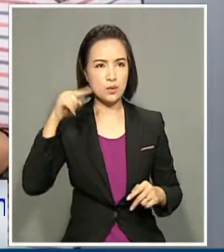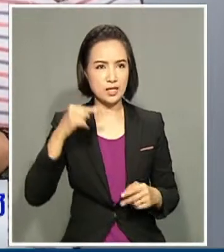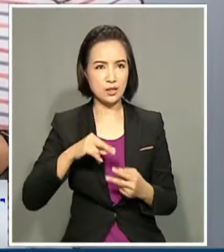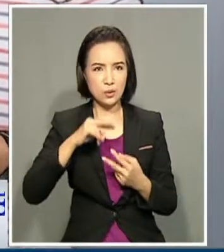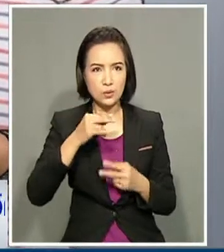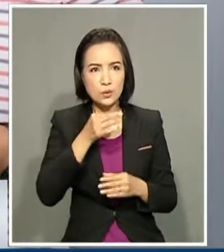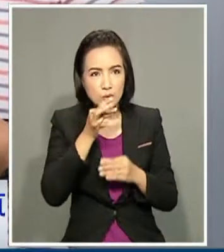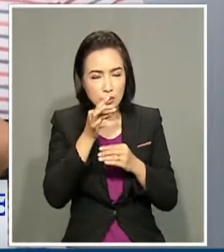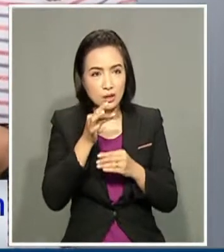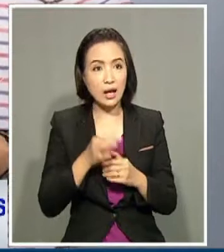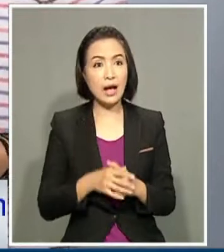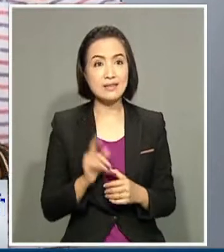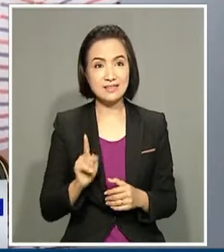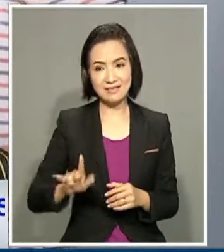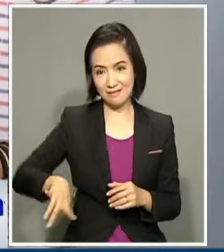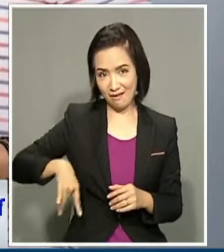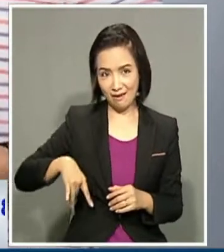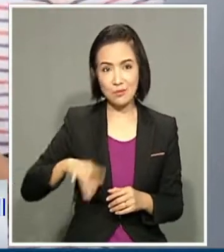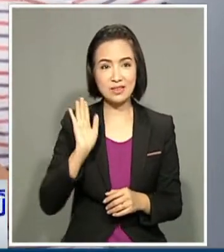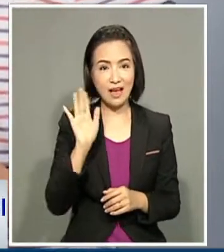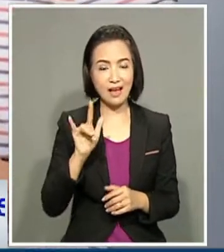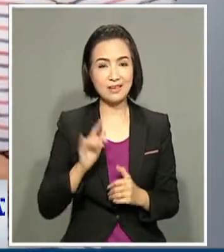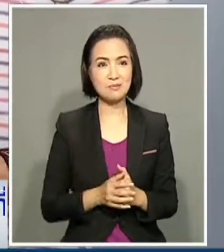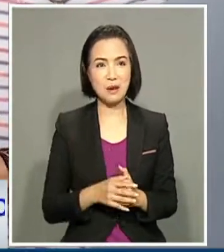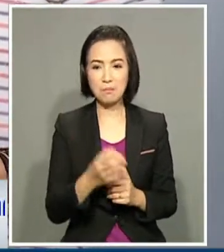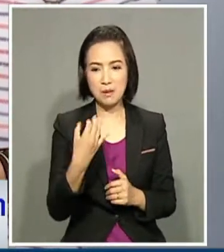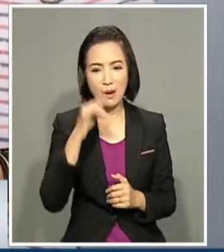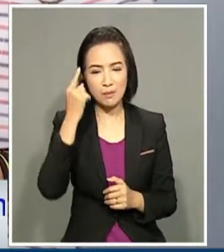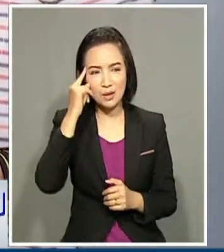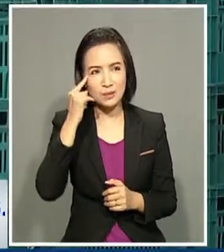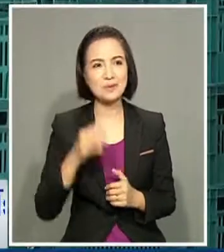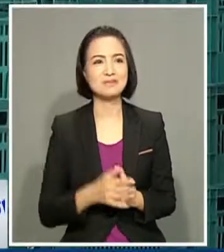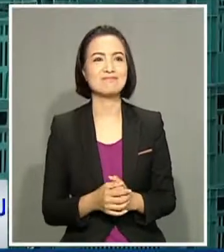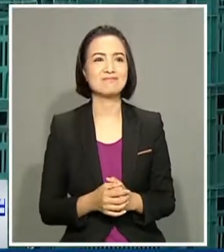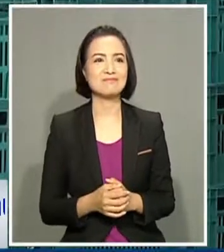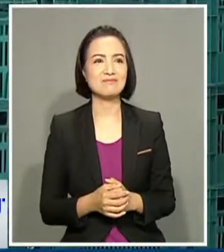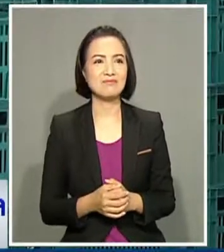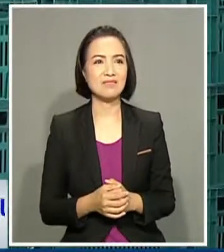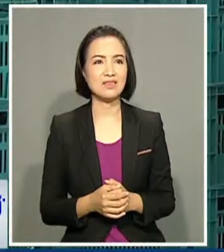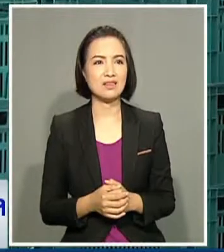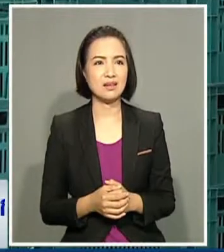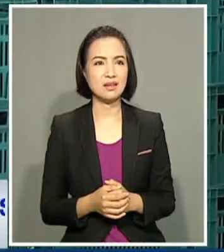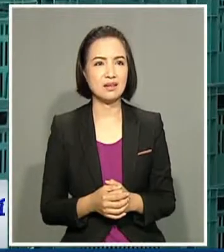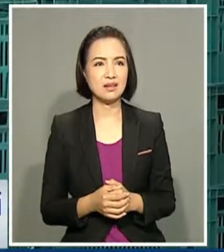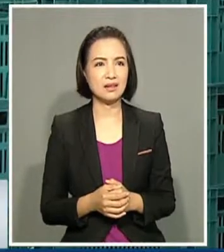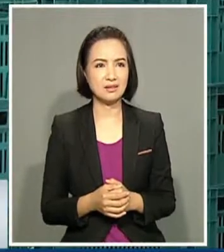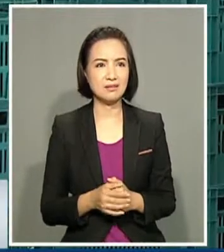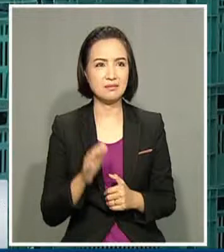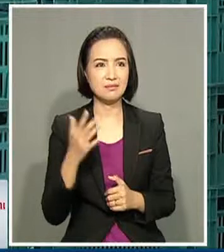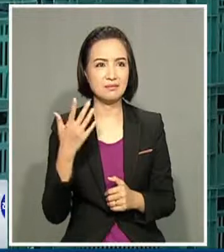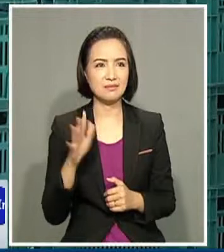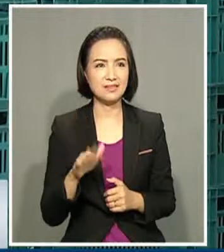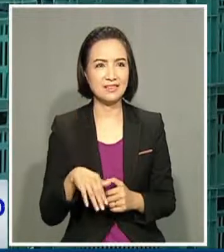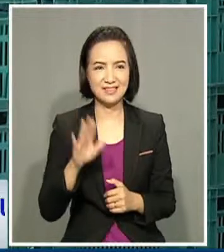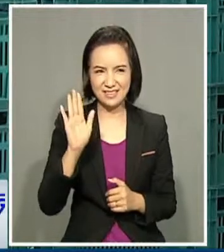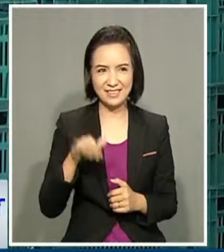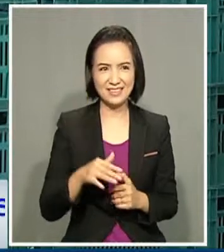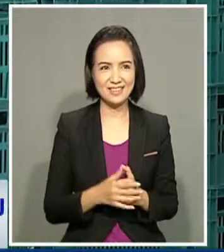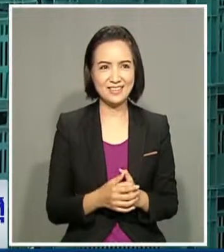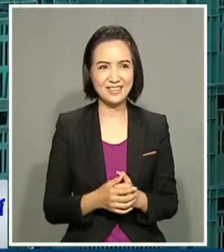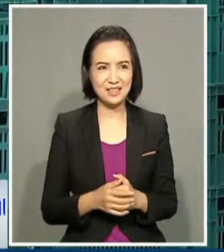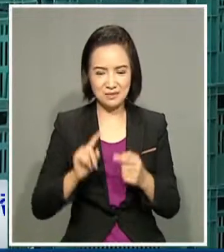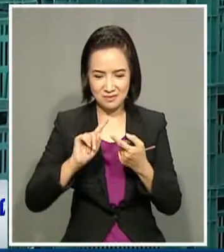อันเนี้ย เอาจริงเหรอ จริง ตายไม่บอกไม่รู ้เอสโตรเจนทั้งนั้นอุ้ยตายแล้วน้องนุ่นเป็นแล้วอ่ะ ไม่ตาย